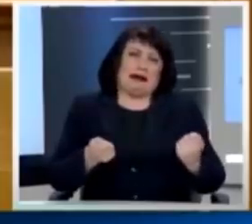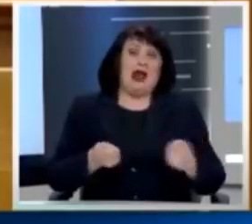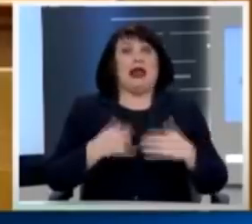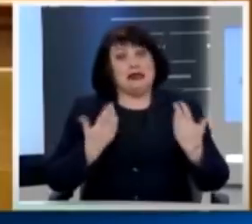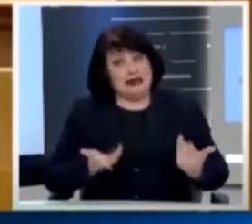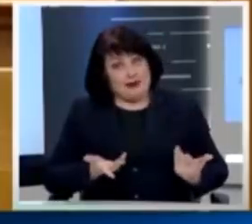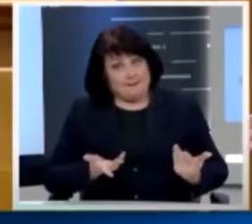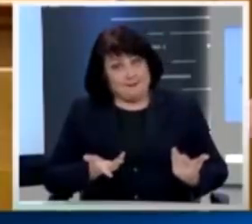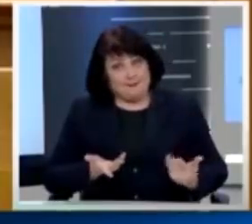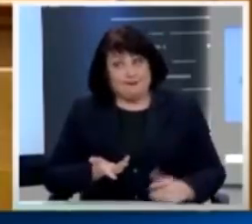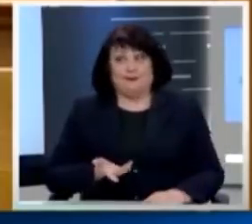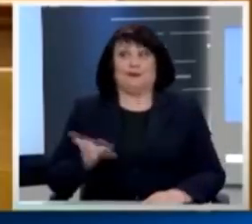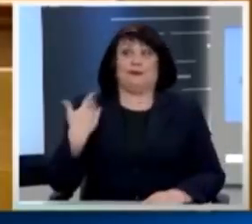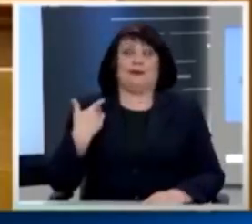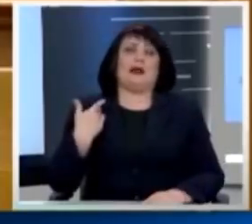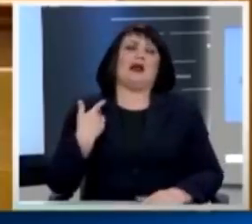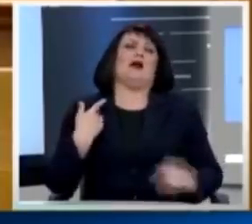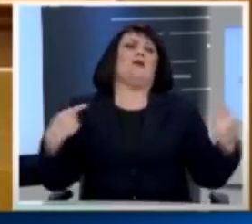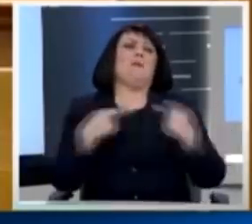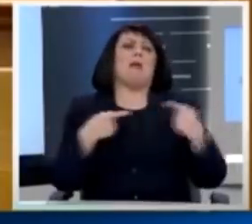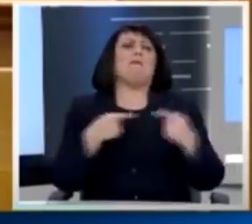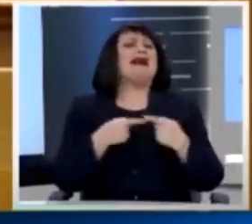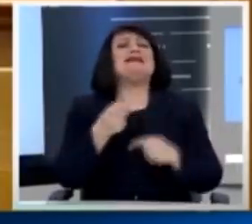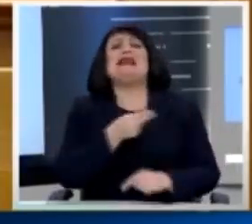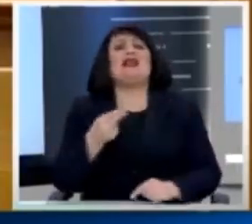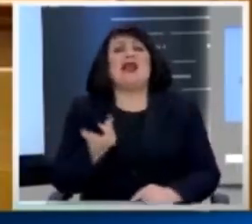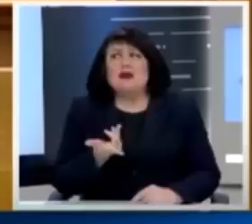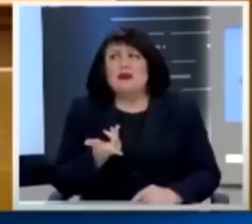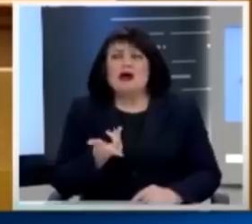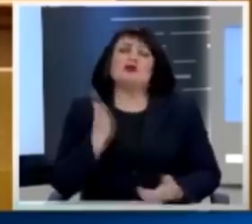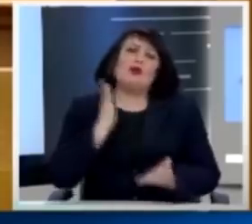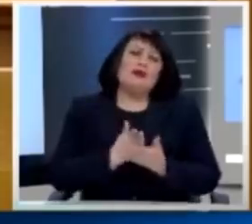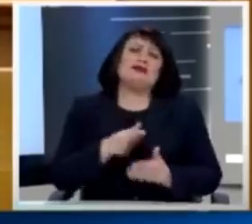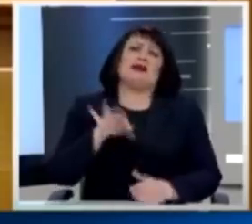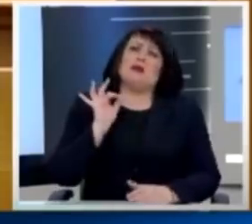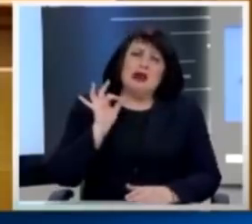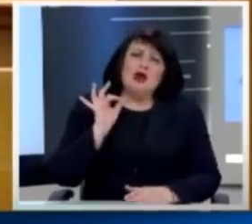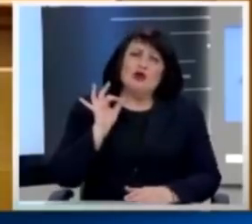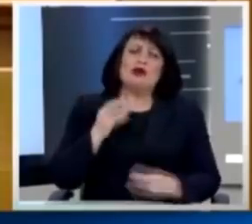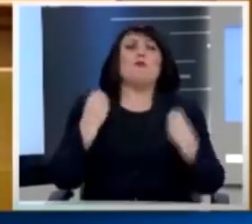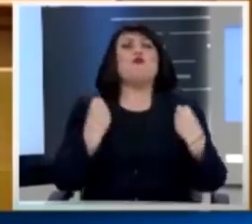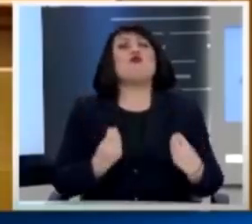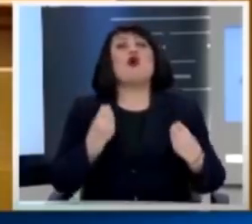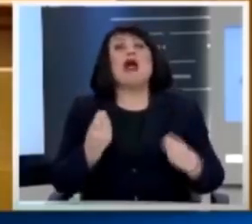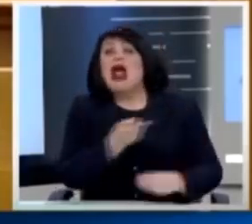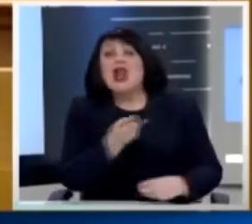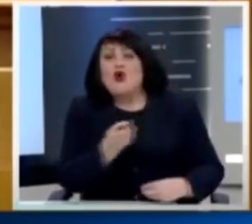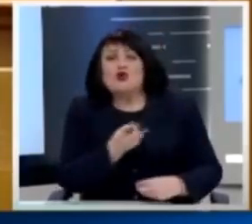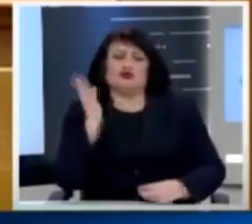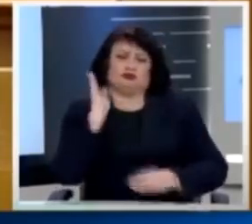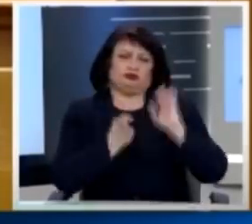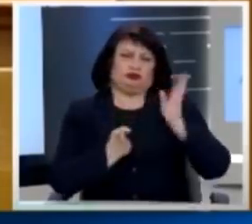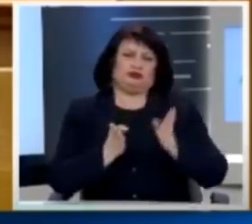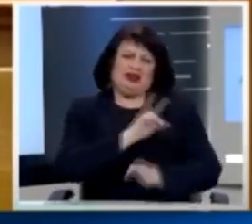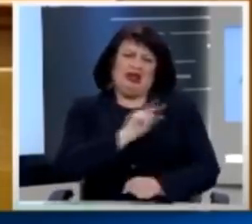τελευταία ανάλυση, η αντιπαράθεσή σας είναι μια επιλογή ανάμεσα στον καλύτερο δήμιο,